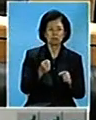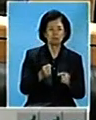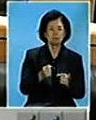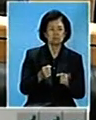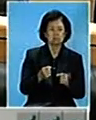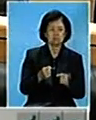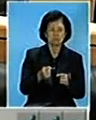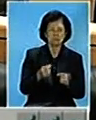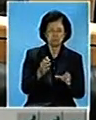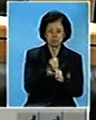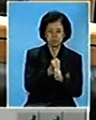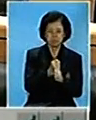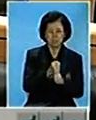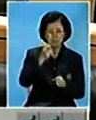ครับ